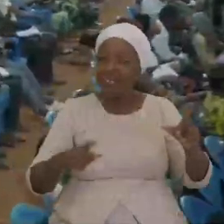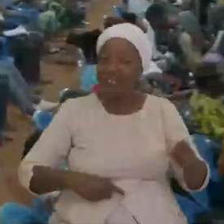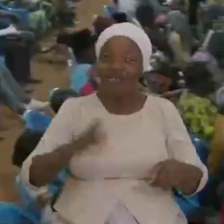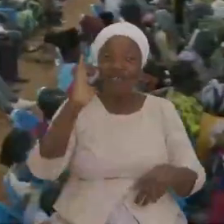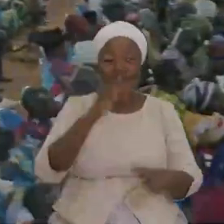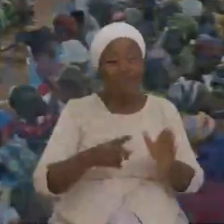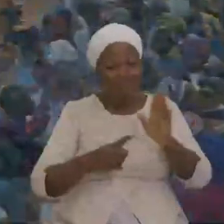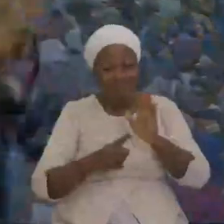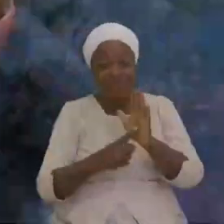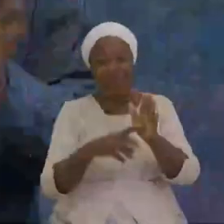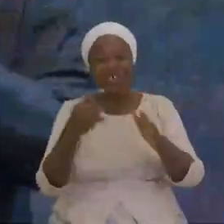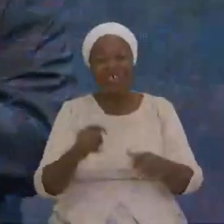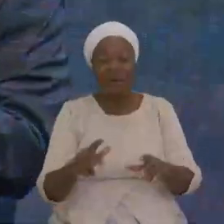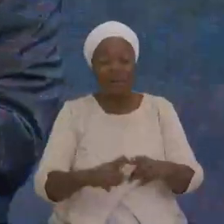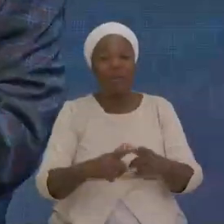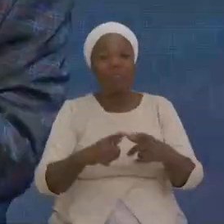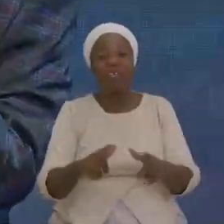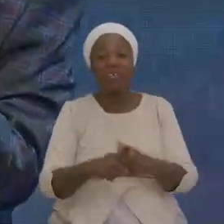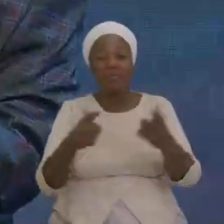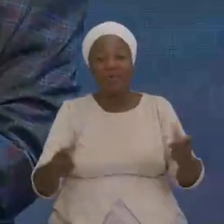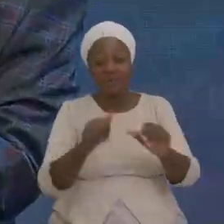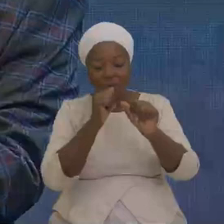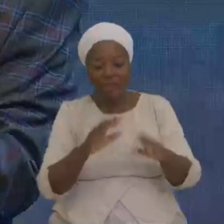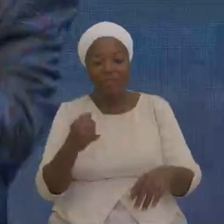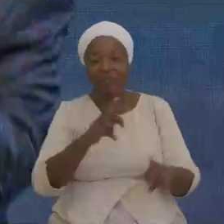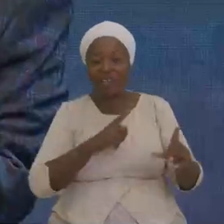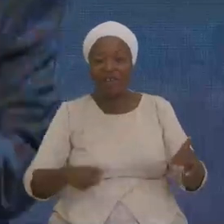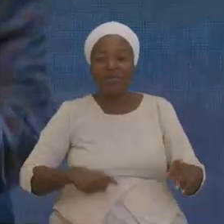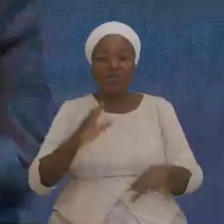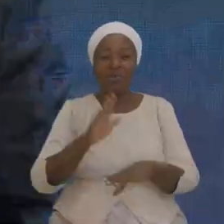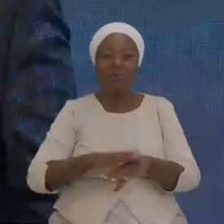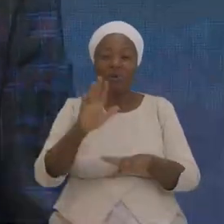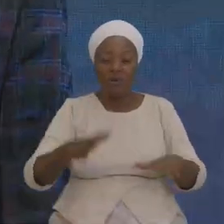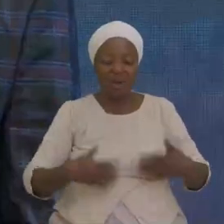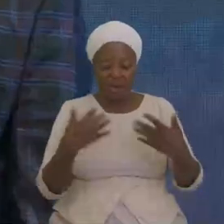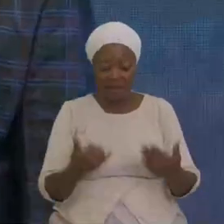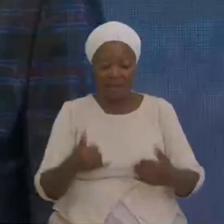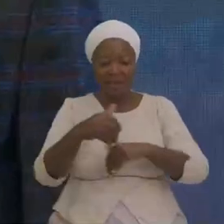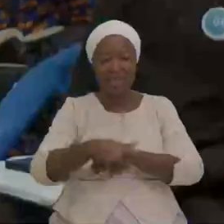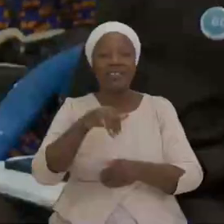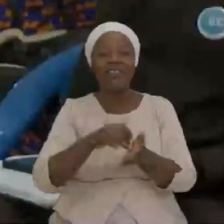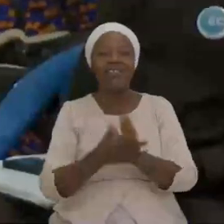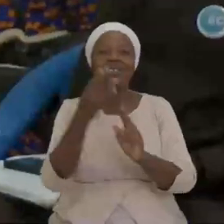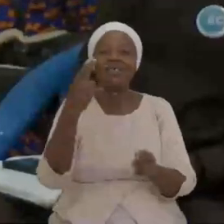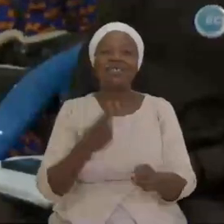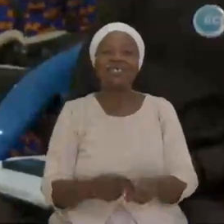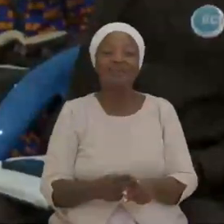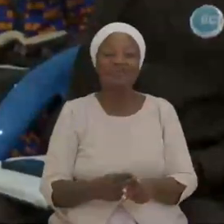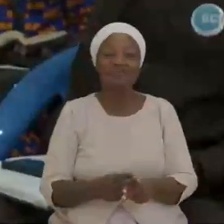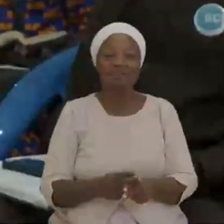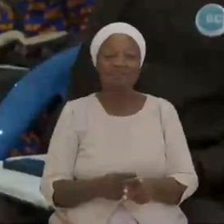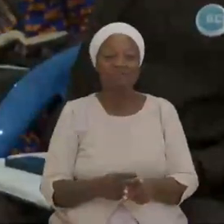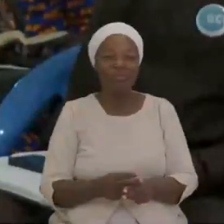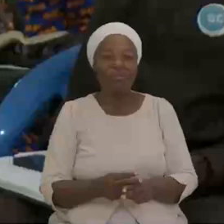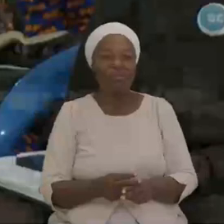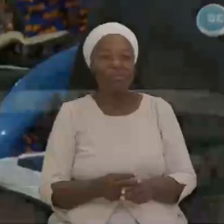Le Seigneur va t'ouvrir ses grandes bénédictions dans ta vie ce soir, au nom de Jésus.